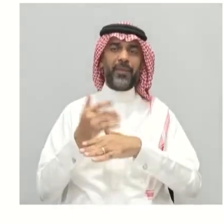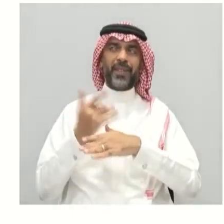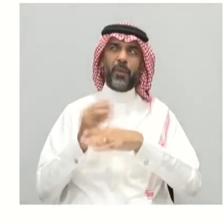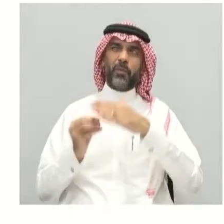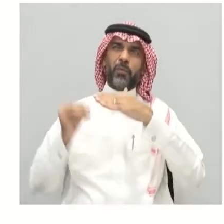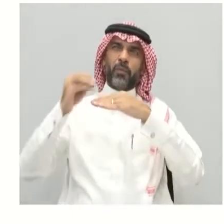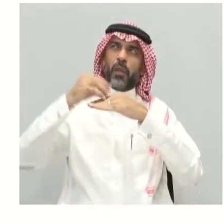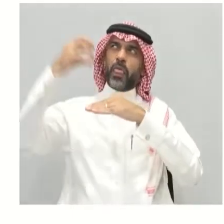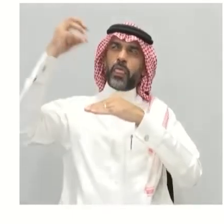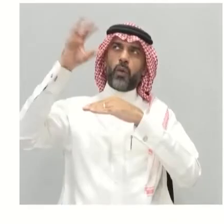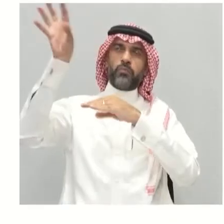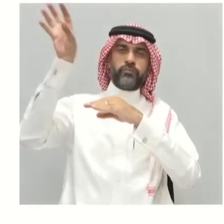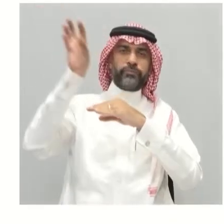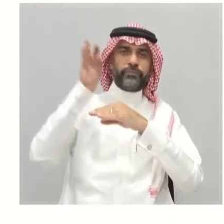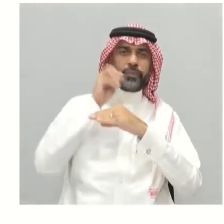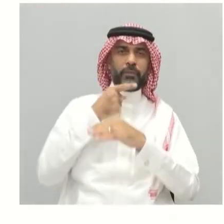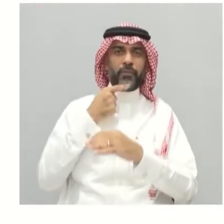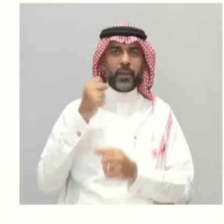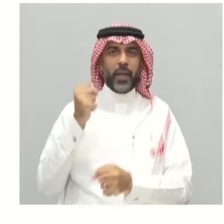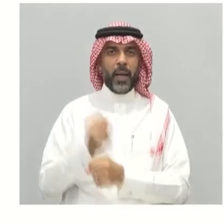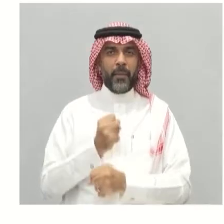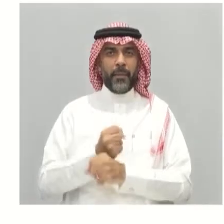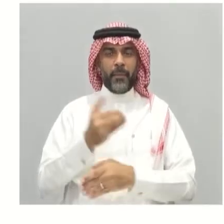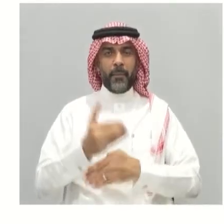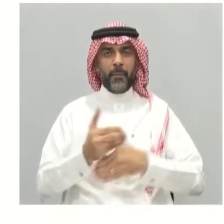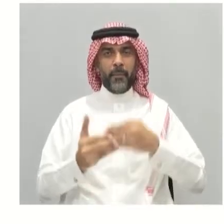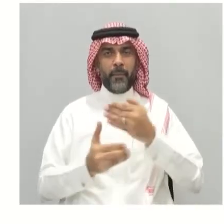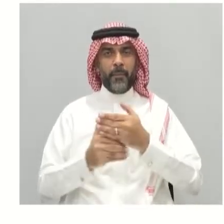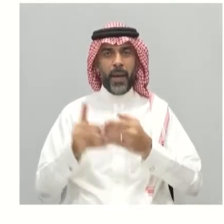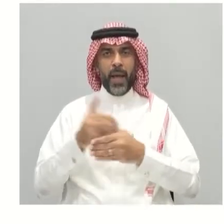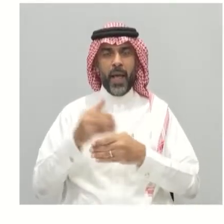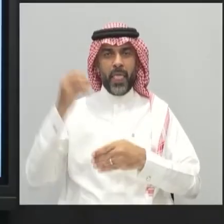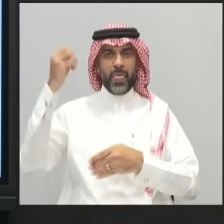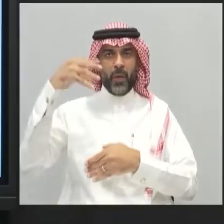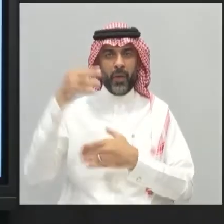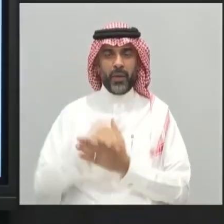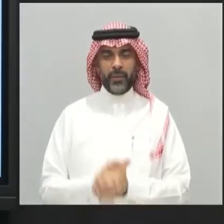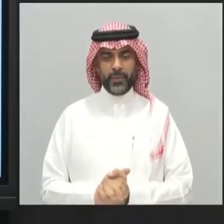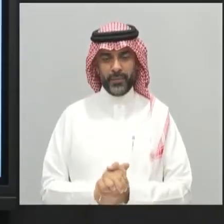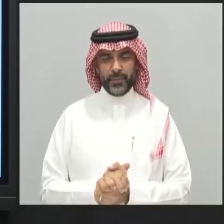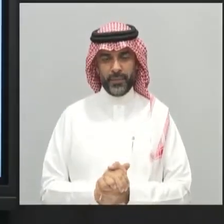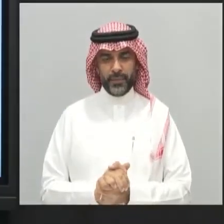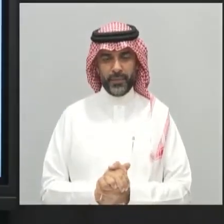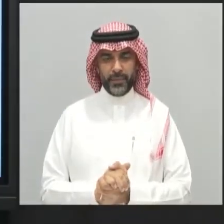للقيام بعمليه البناء ماذا الضوي ونستنتج من ذلك بانها ذاتيه ماذا